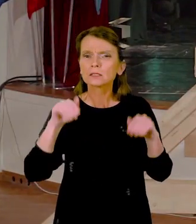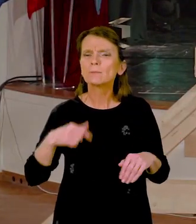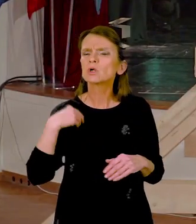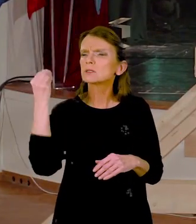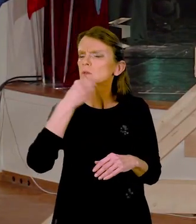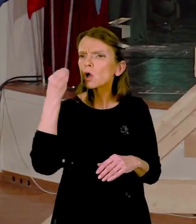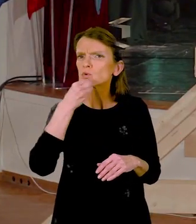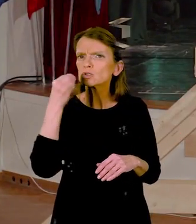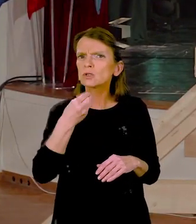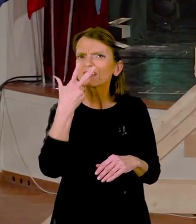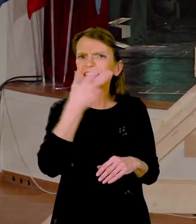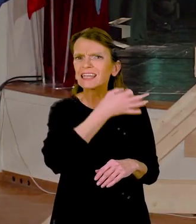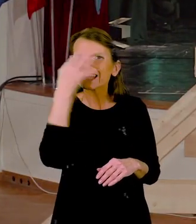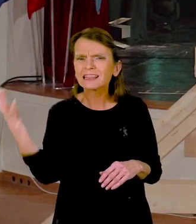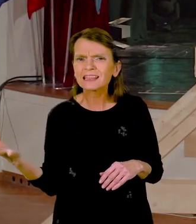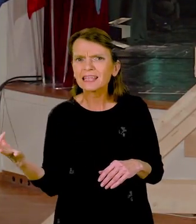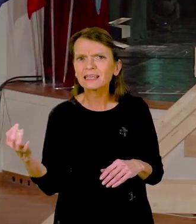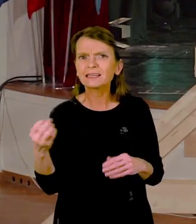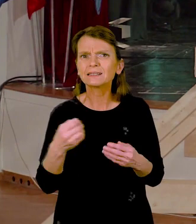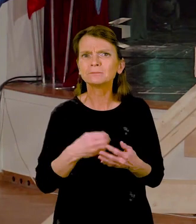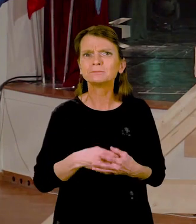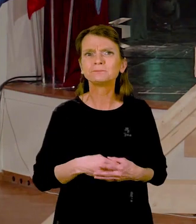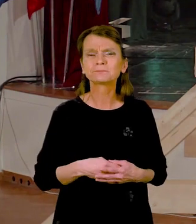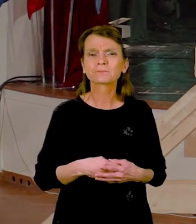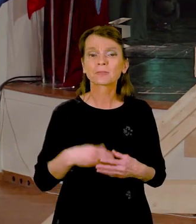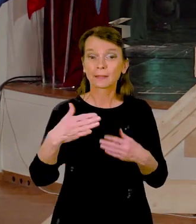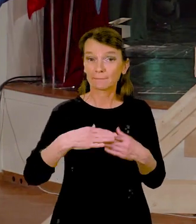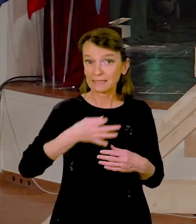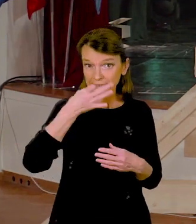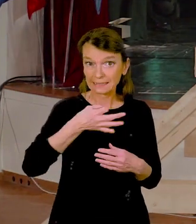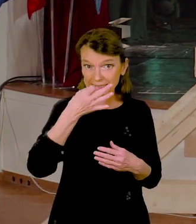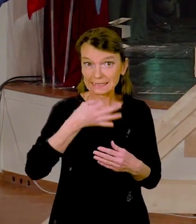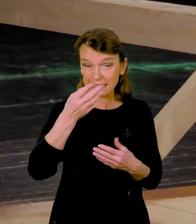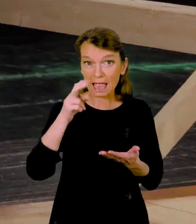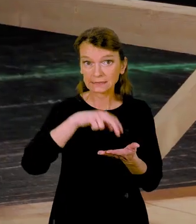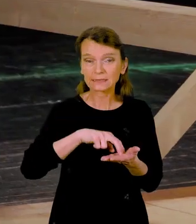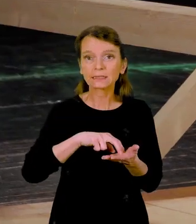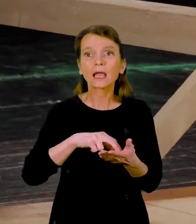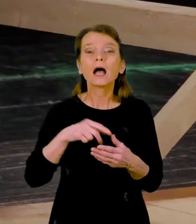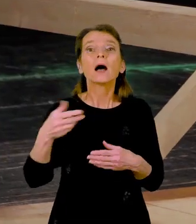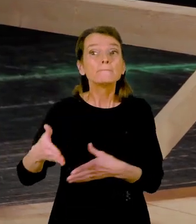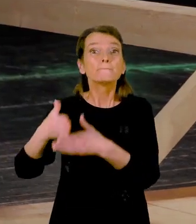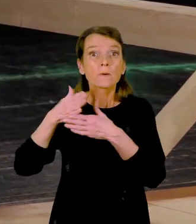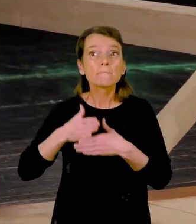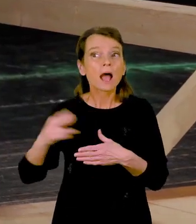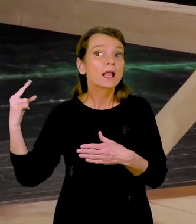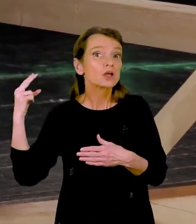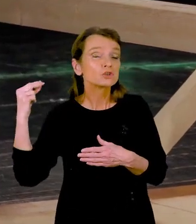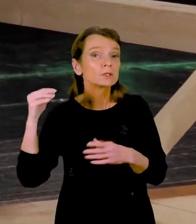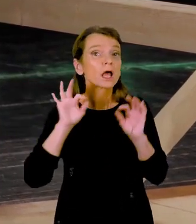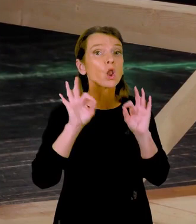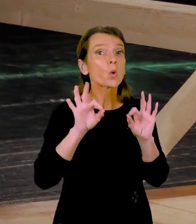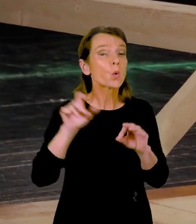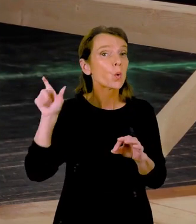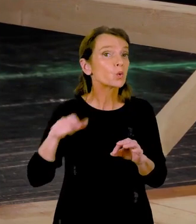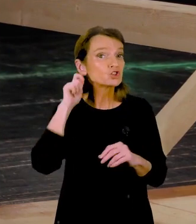Naučiti sem se ga moral v 3 dneh. Pri recitaciji mi je šepetanjem pomagala